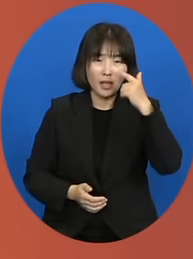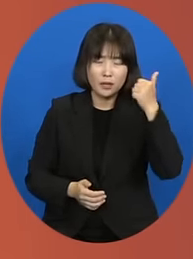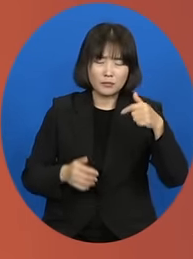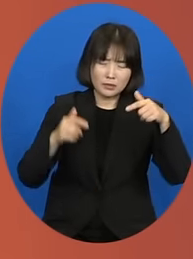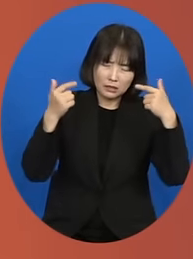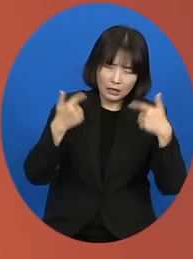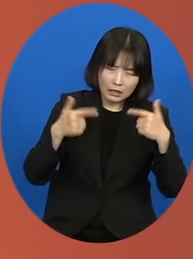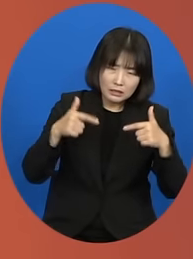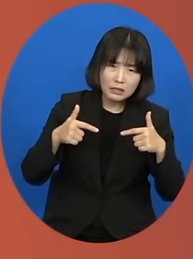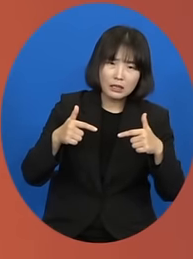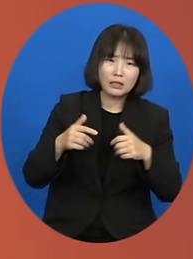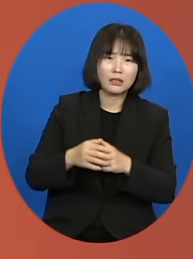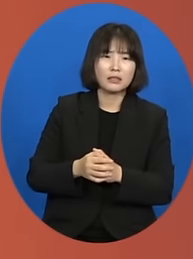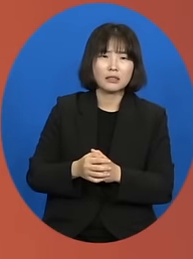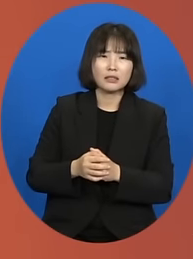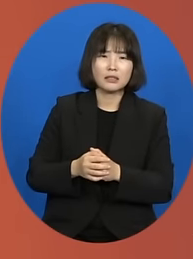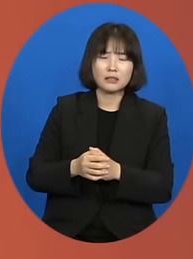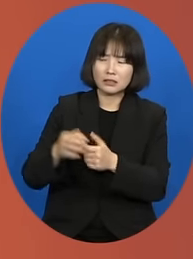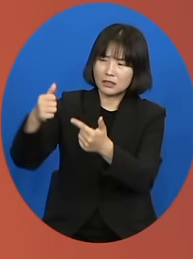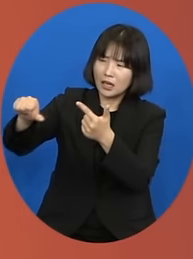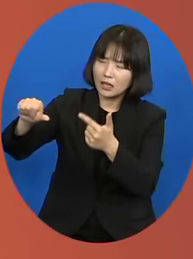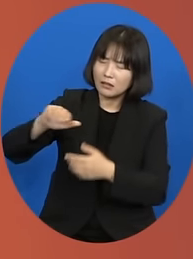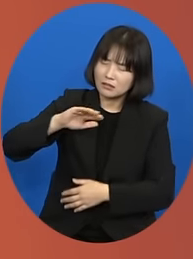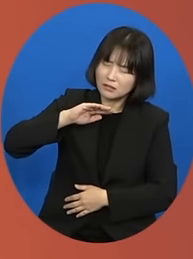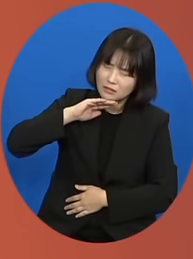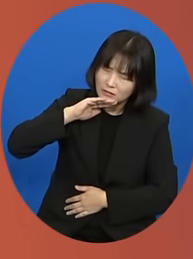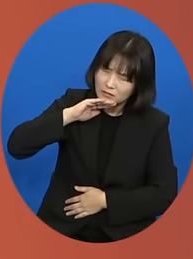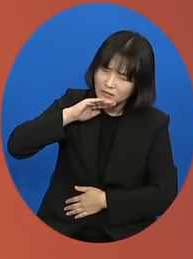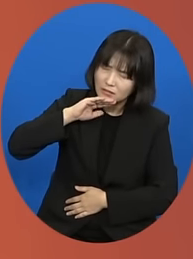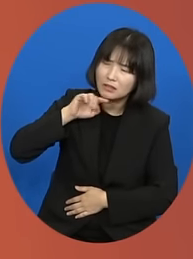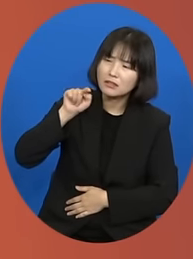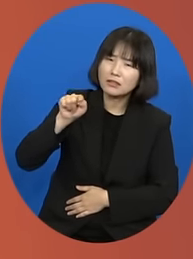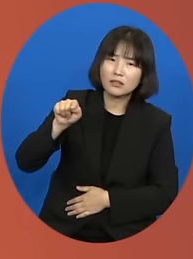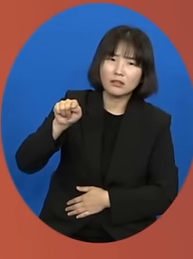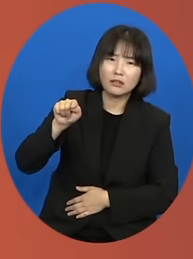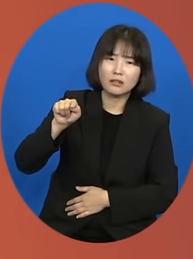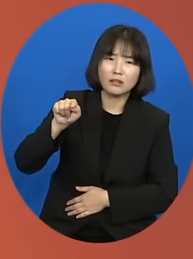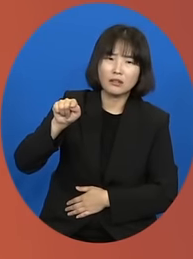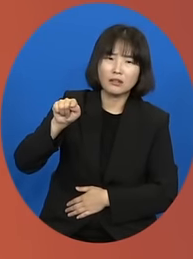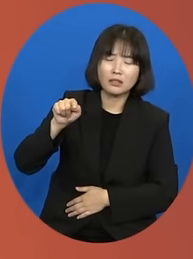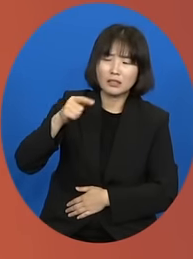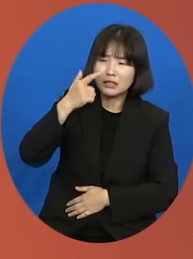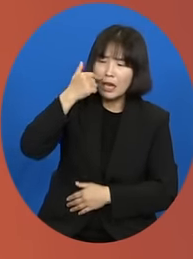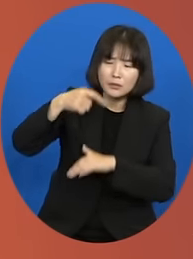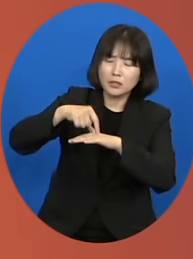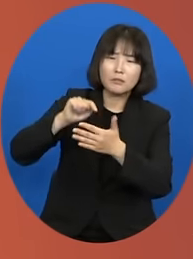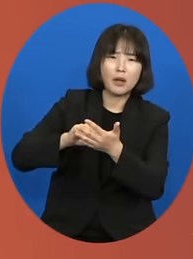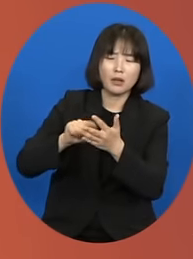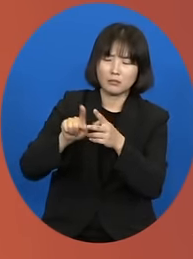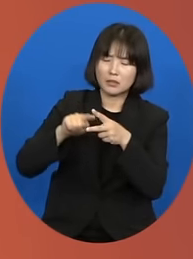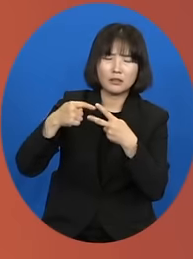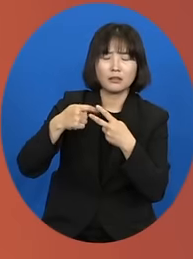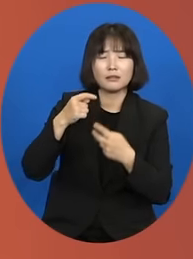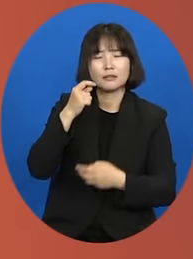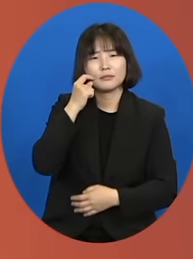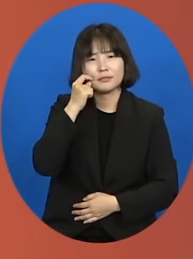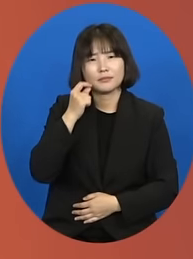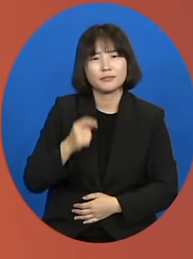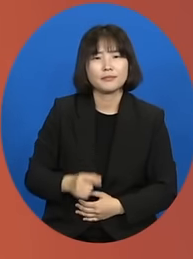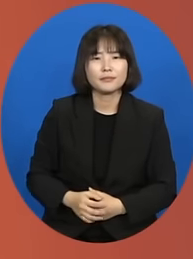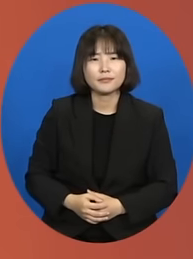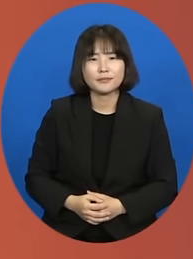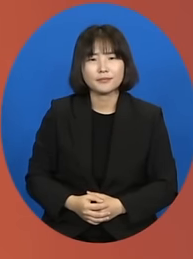나가서 그 배은망덕한 아들을 기다리고 있는지 그 아버지의 마음을 도무지 이해할 수 없었던 것입니다.